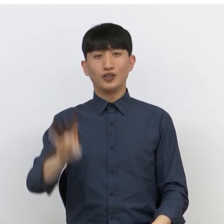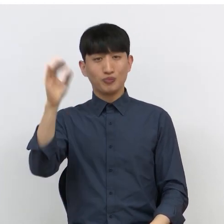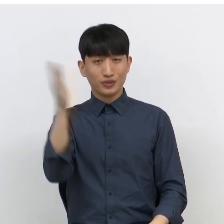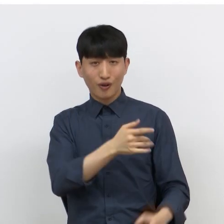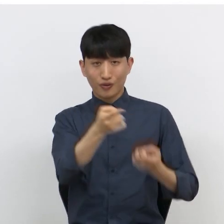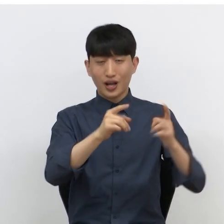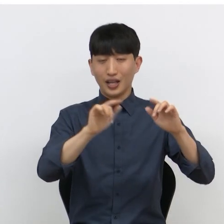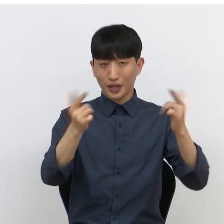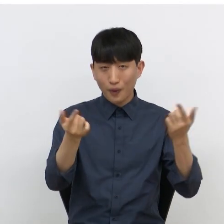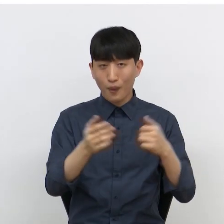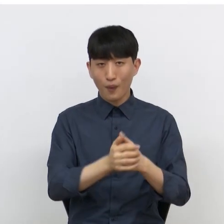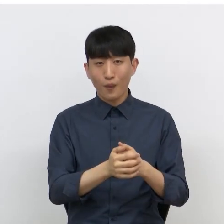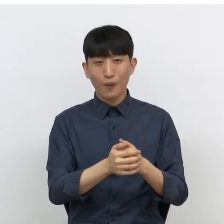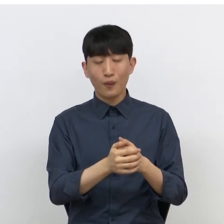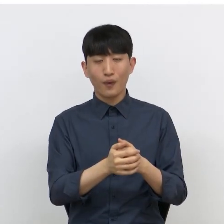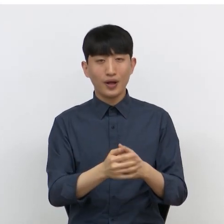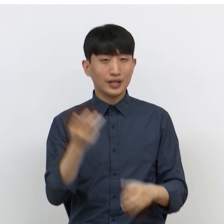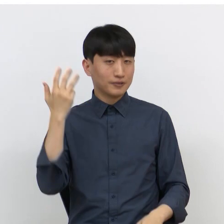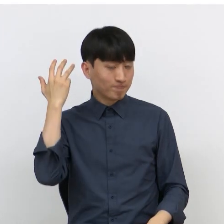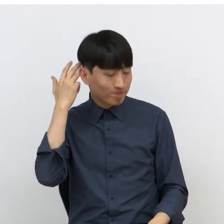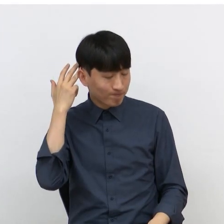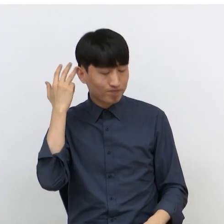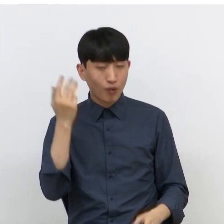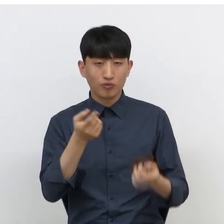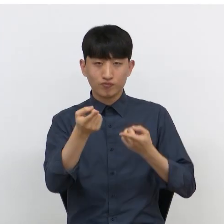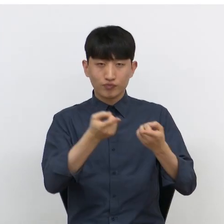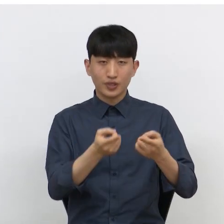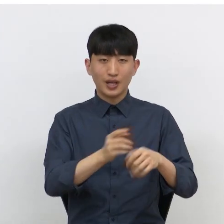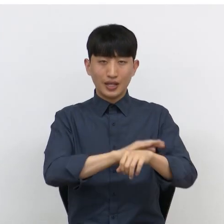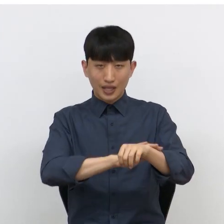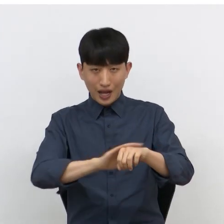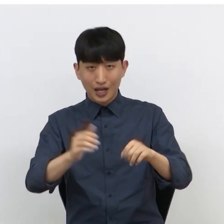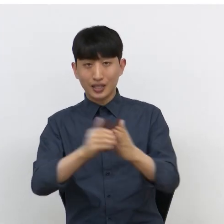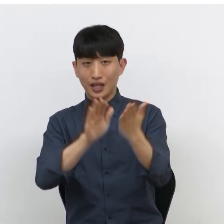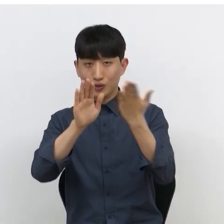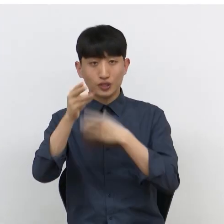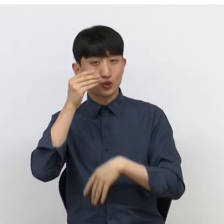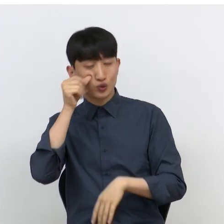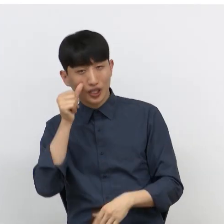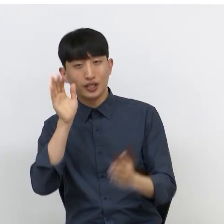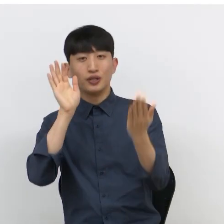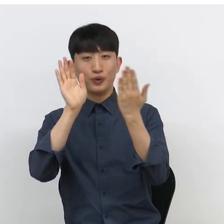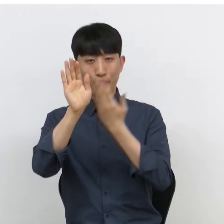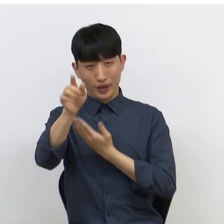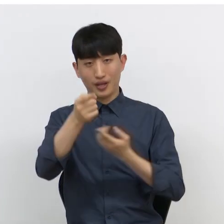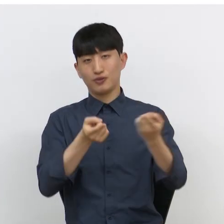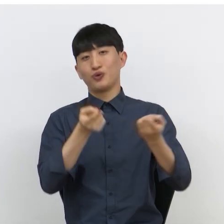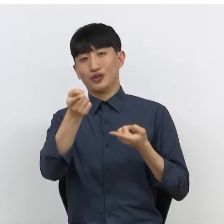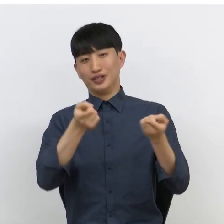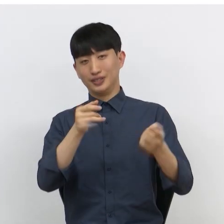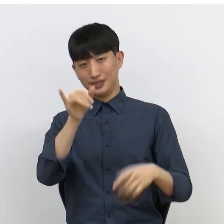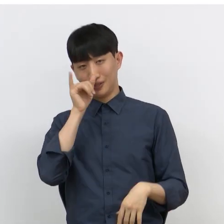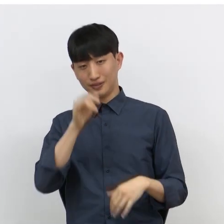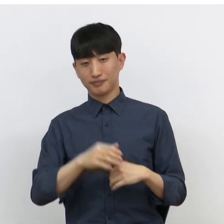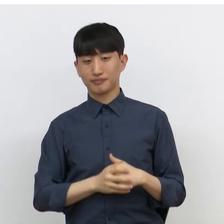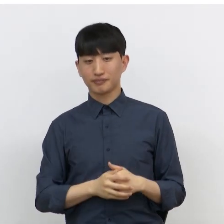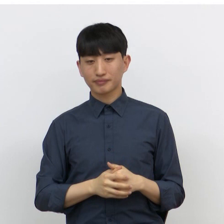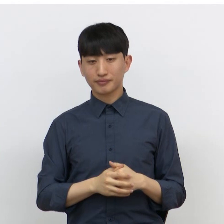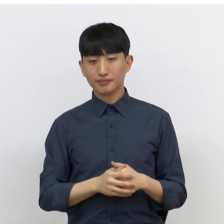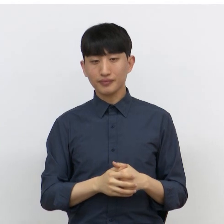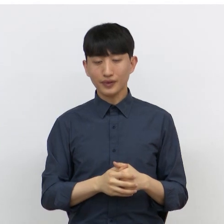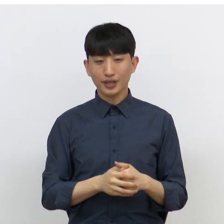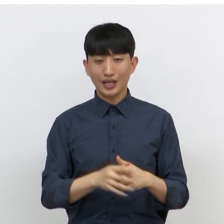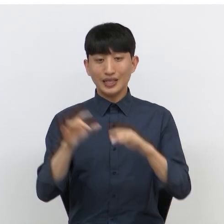된 상태에서 좀 더 소리를 잘 편안하게 듣게 하는 게 이제 라우드니스 밸런싱이죠. 이것은 자극음이 주로 C레벨